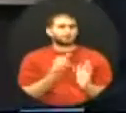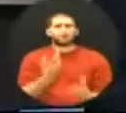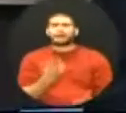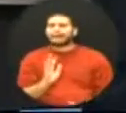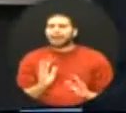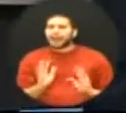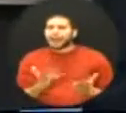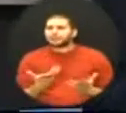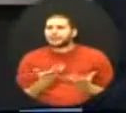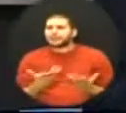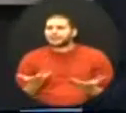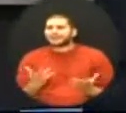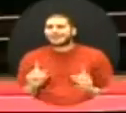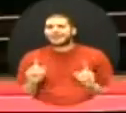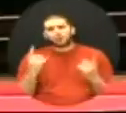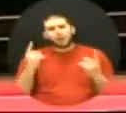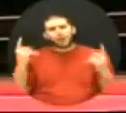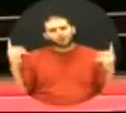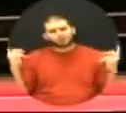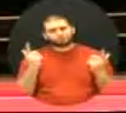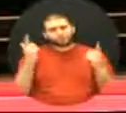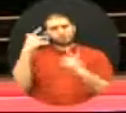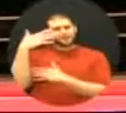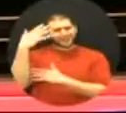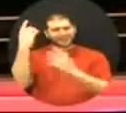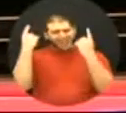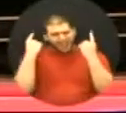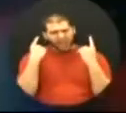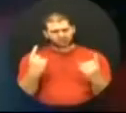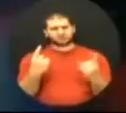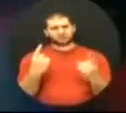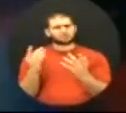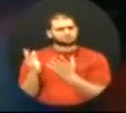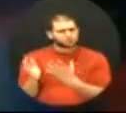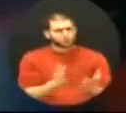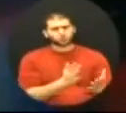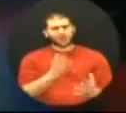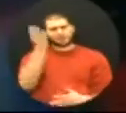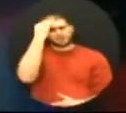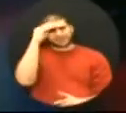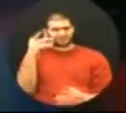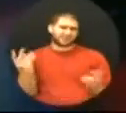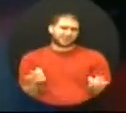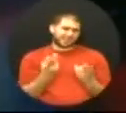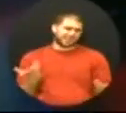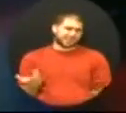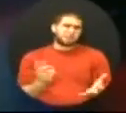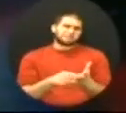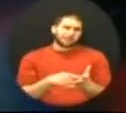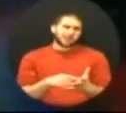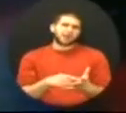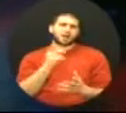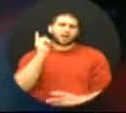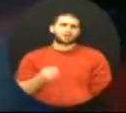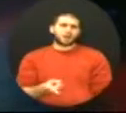איך זה שאין אירוע ממלכתי אחד, מסודר, בבתי הספר זה הכי קל אגב, כי מוציאים